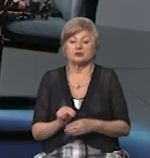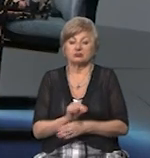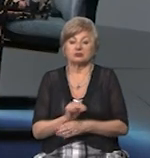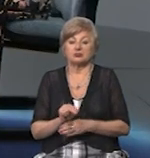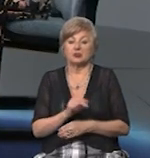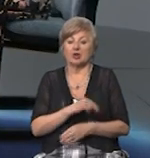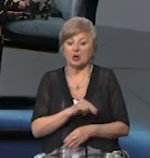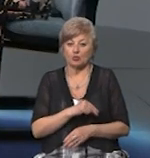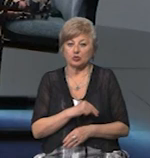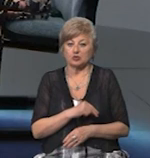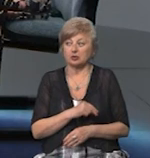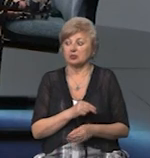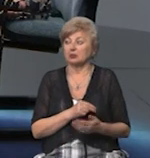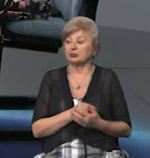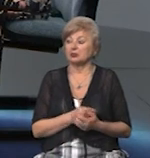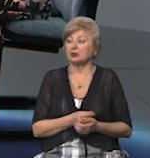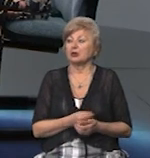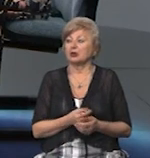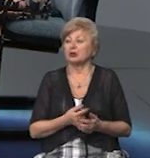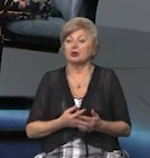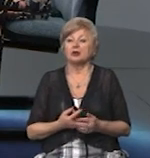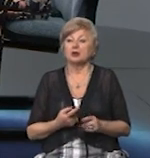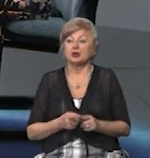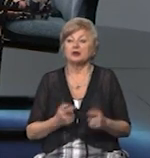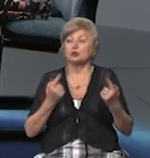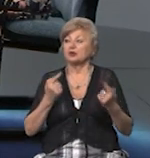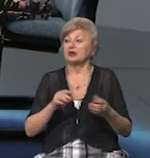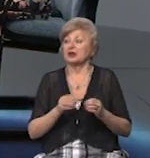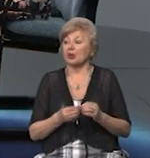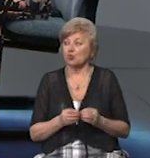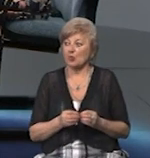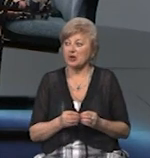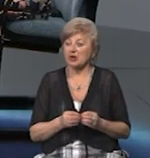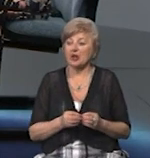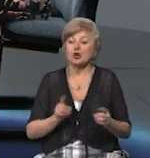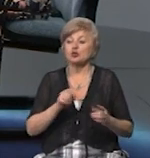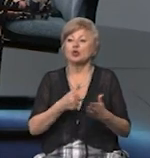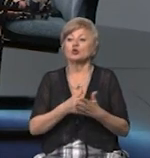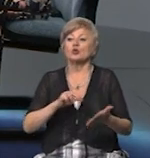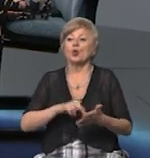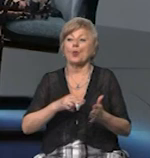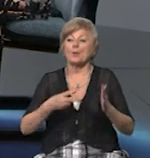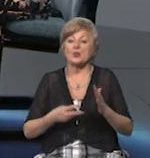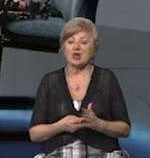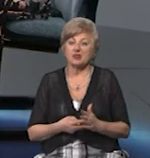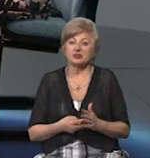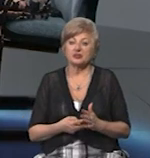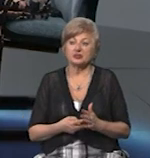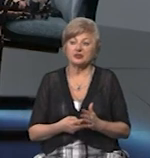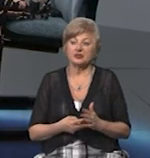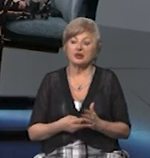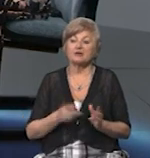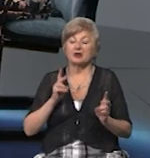їх не проводити, то вже це буде дуже великою проблемою. Щодо планів, ну, як